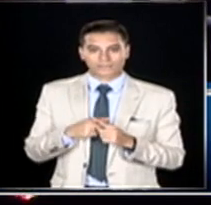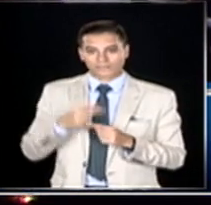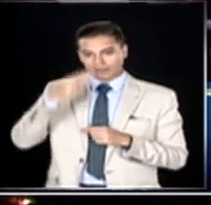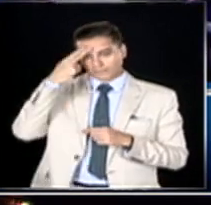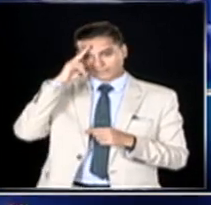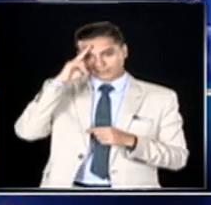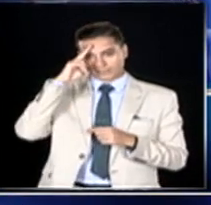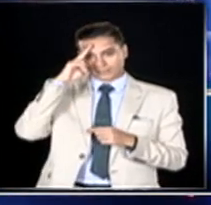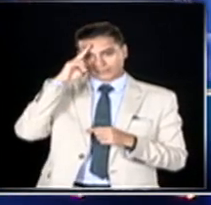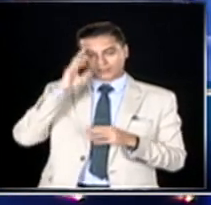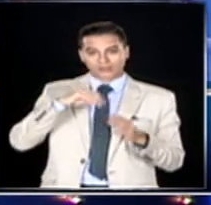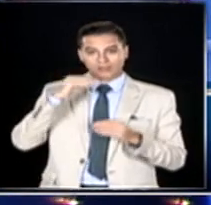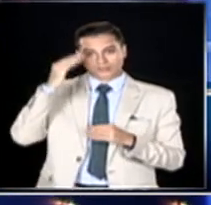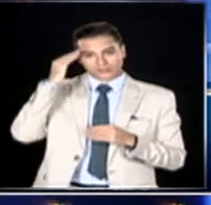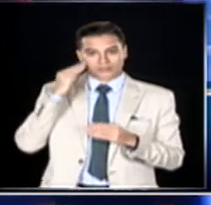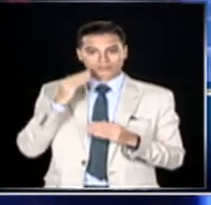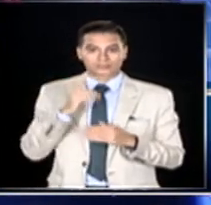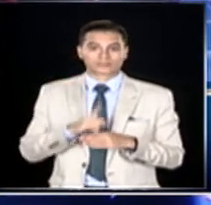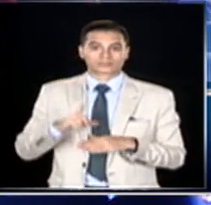سيد القصة القصيرة؟